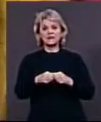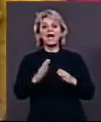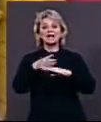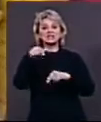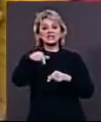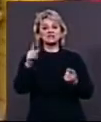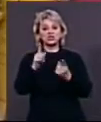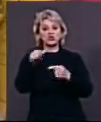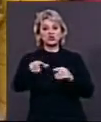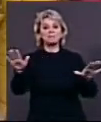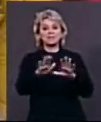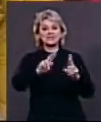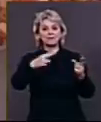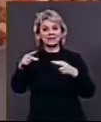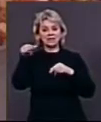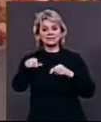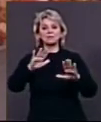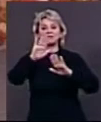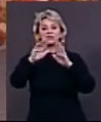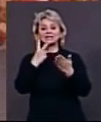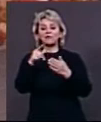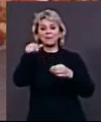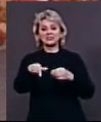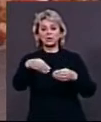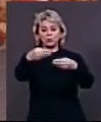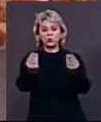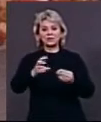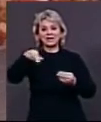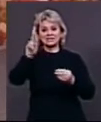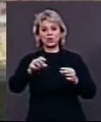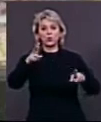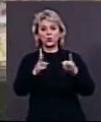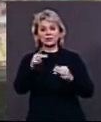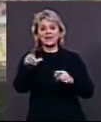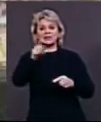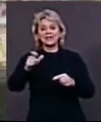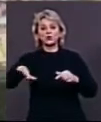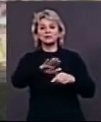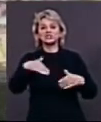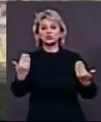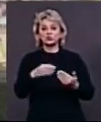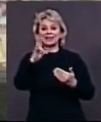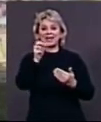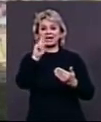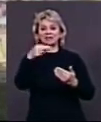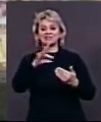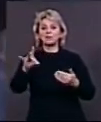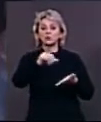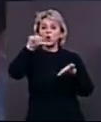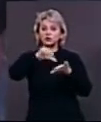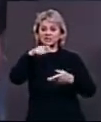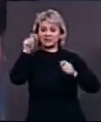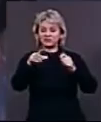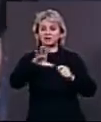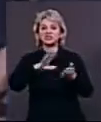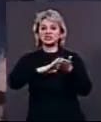Гостей здесь встречают песнями и танцами, выставкой поделок и блюдами национальной кухни народов, живущих в Неклиновском районе. Участниками фестиваля